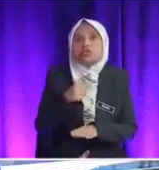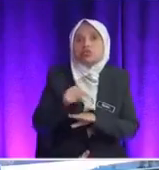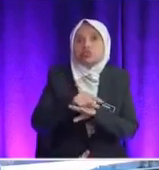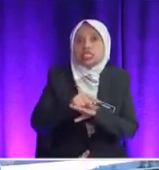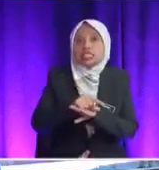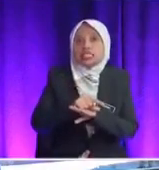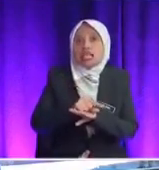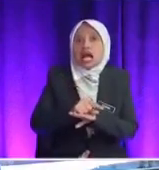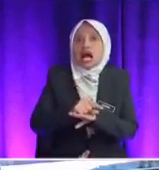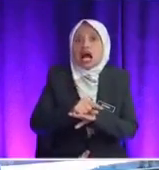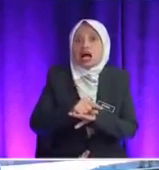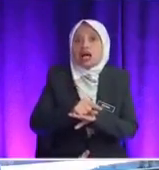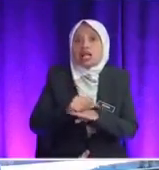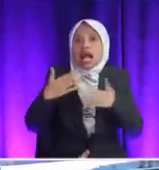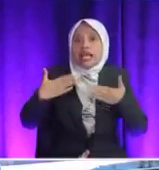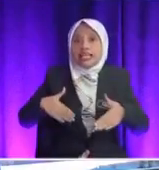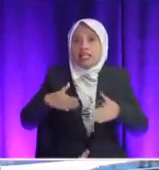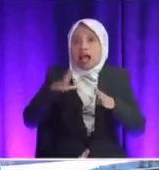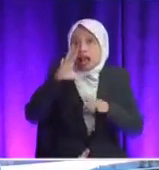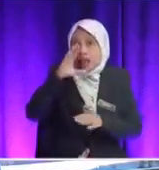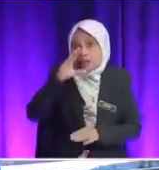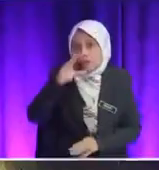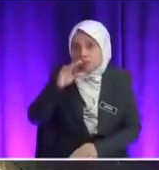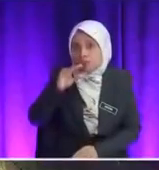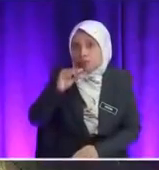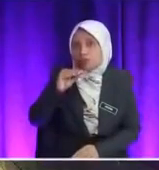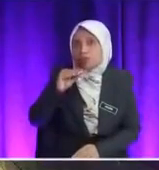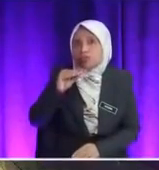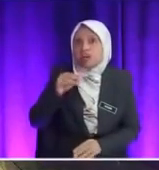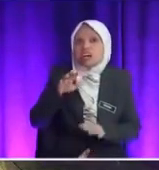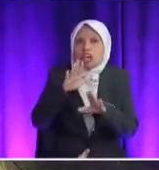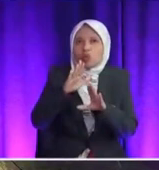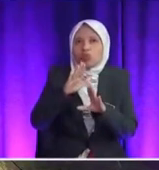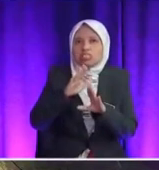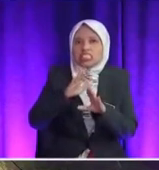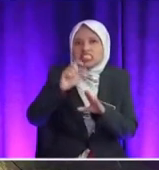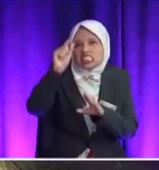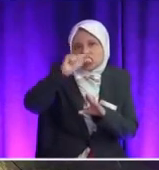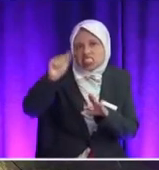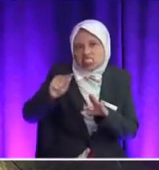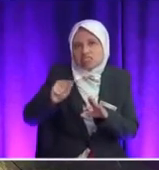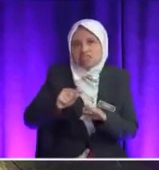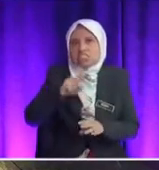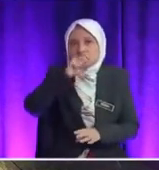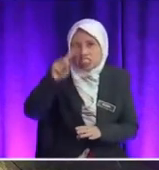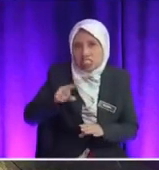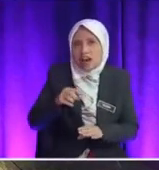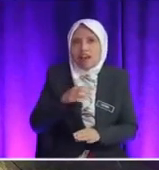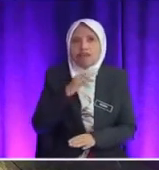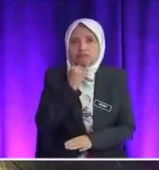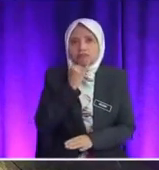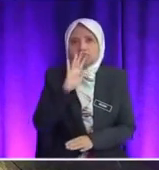cemen nah kalau genes pentacode batu Oh iya lagi salah Kak jadi kita gunakan movie bola oke